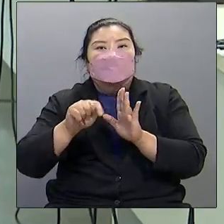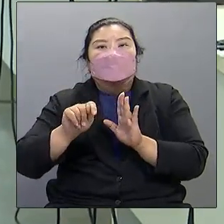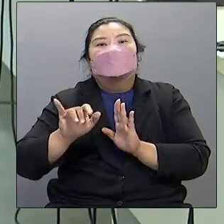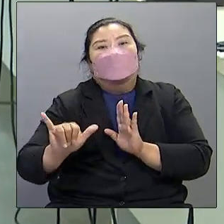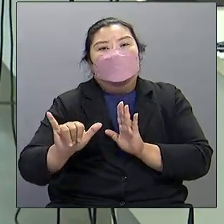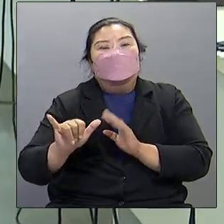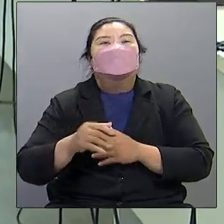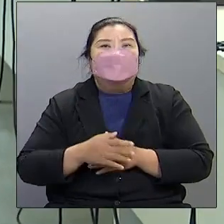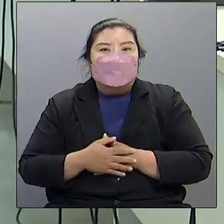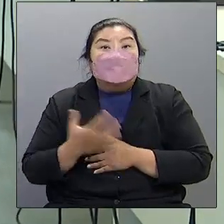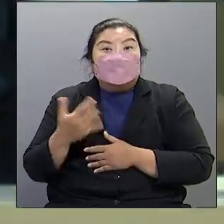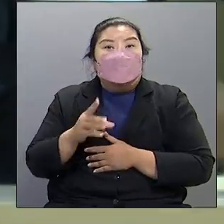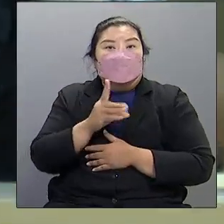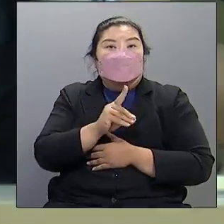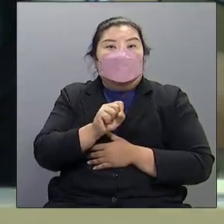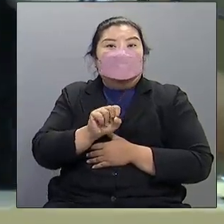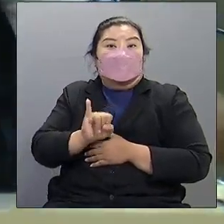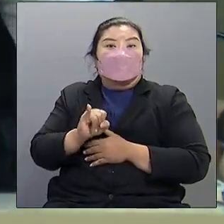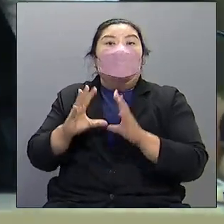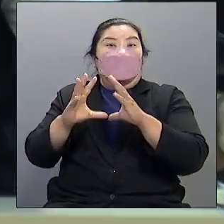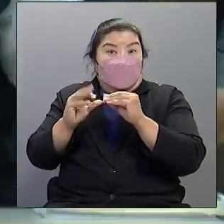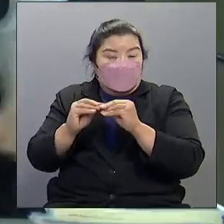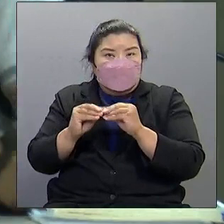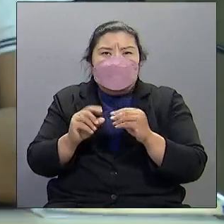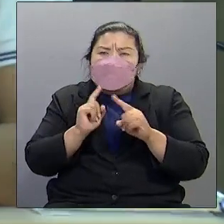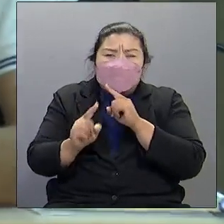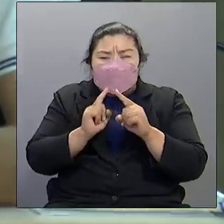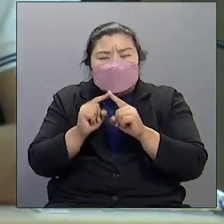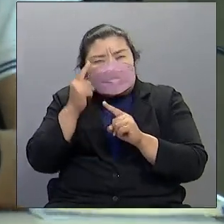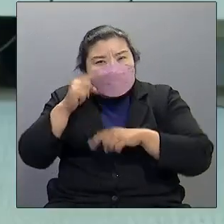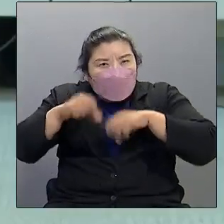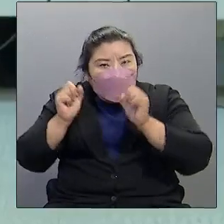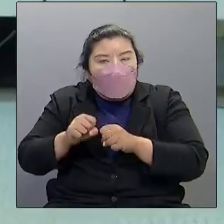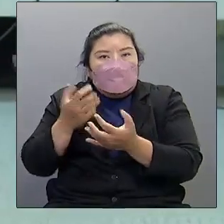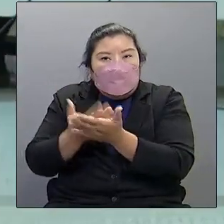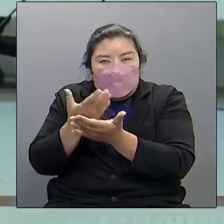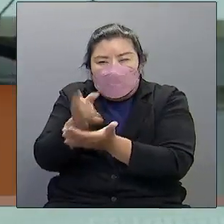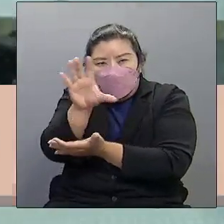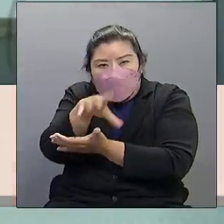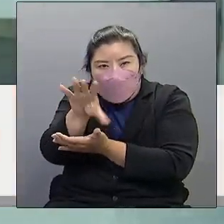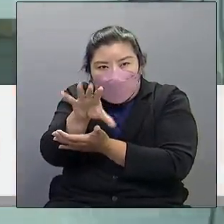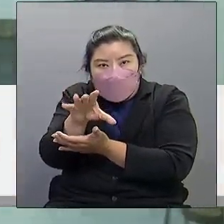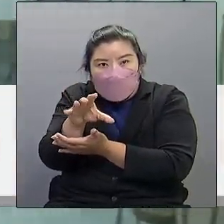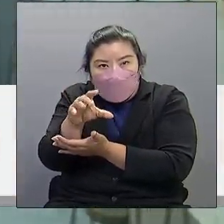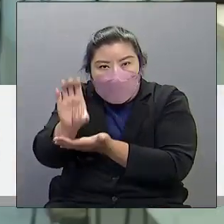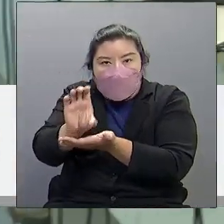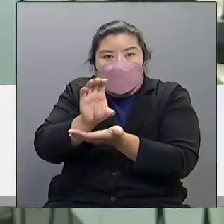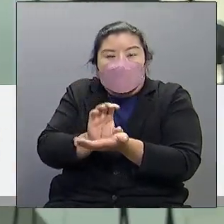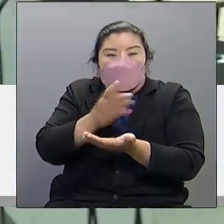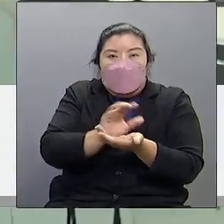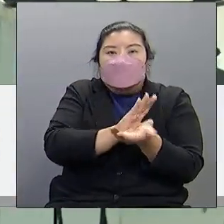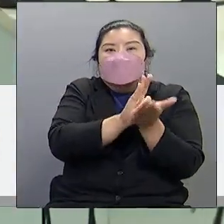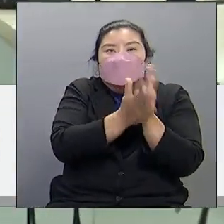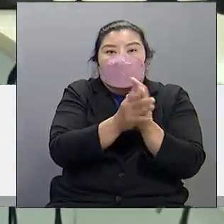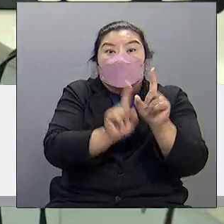พนักงานสอบสวนคดีพิเศษหรือว่า DSI ประชุมติดตามคดีหลอกให้ลงทุนแชร์ลูกโซ่ Forex 3D เพื่อสรุปพยานหลักฐานทาง